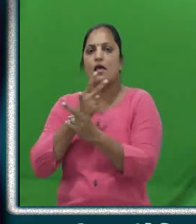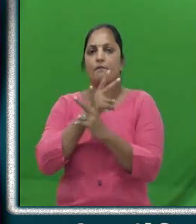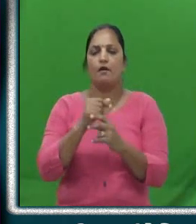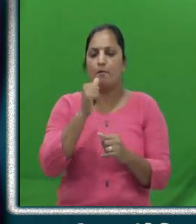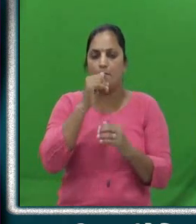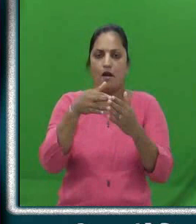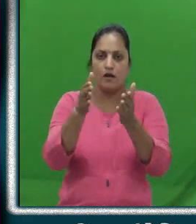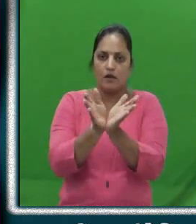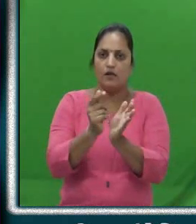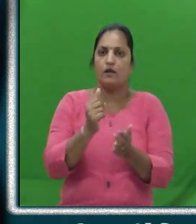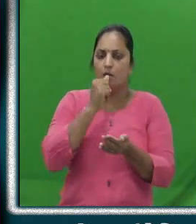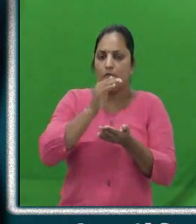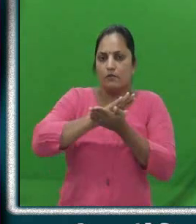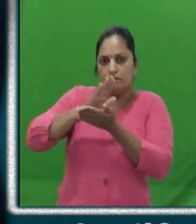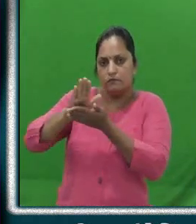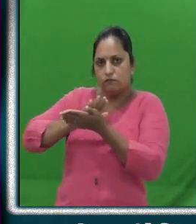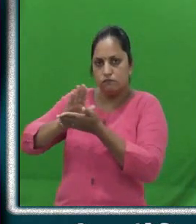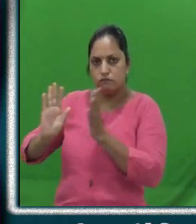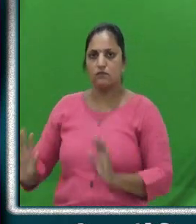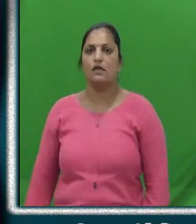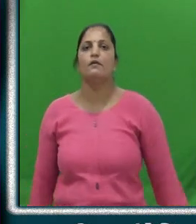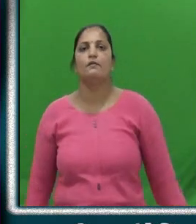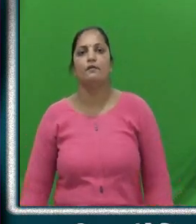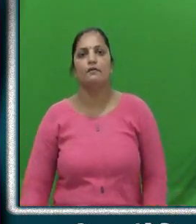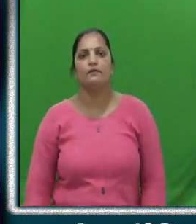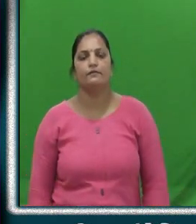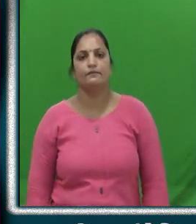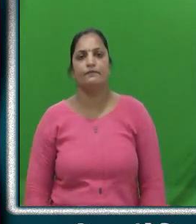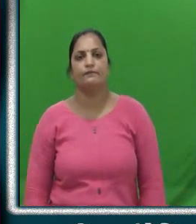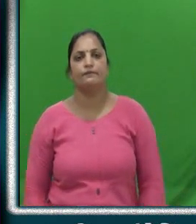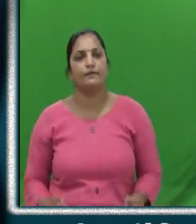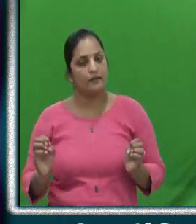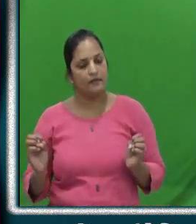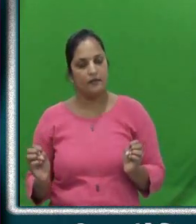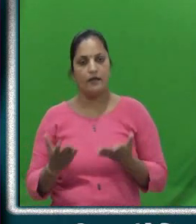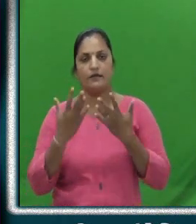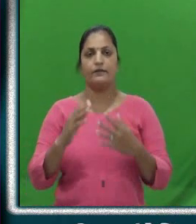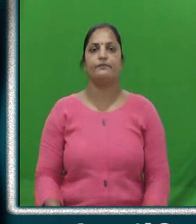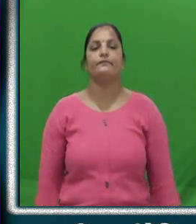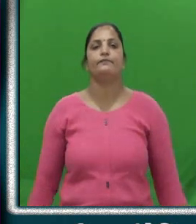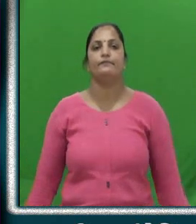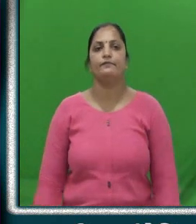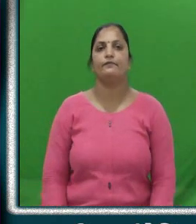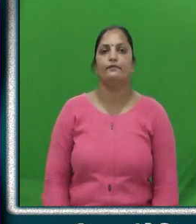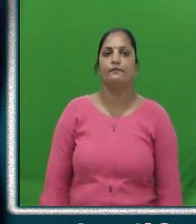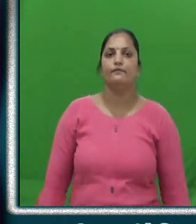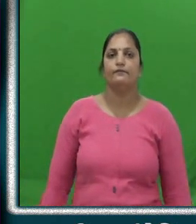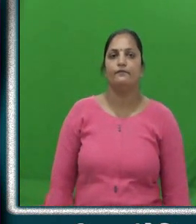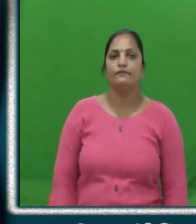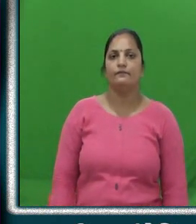अलग अलग जलाशयोनी अथवा जर संग्रहालयोनी सफाईनी शुरुआत करी